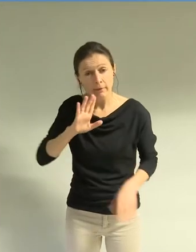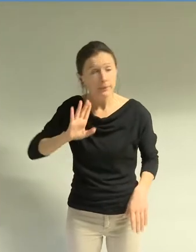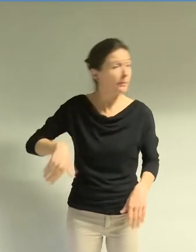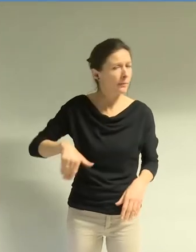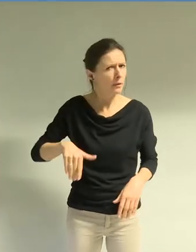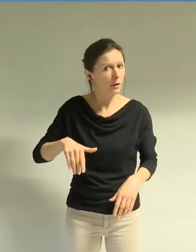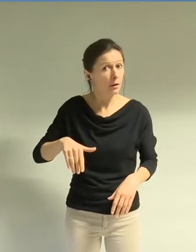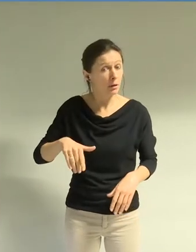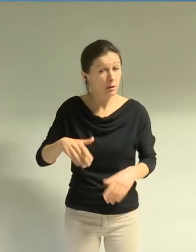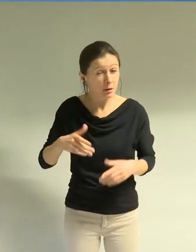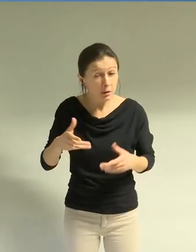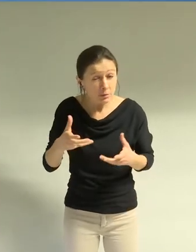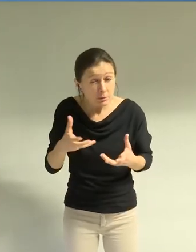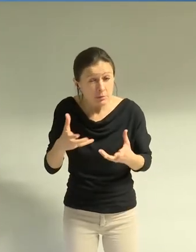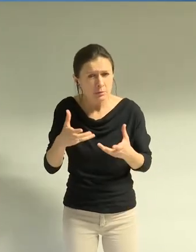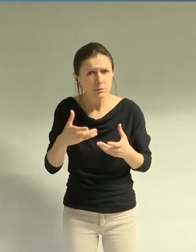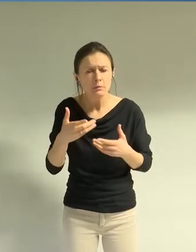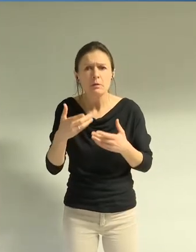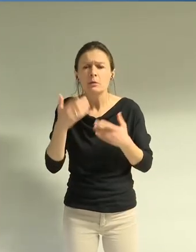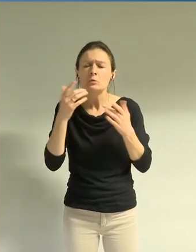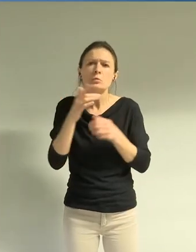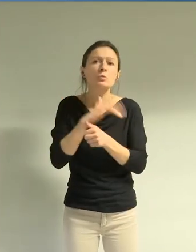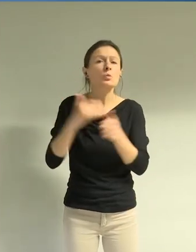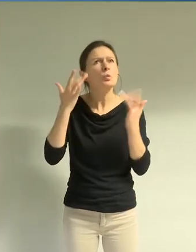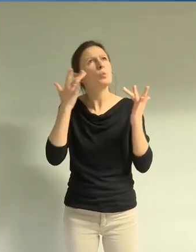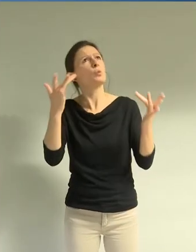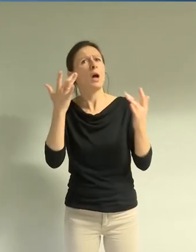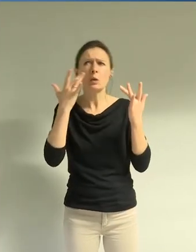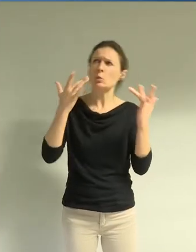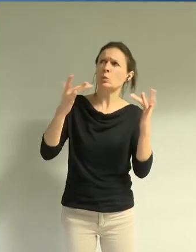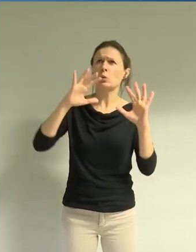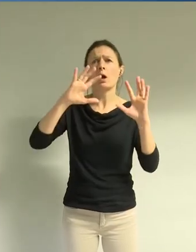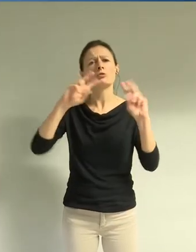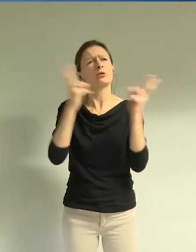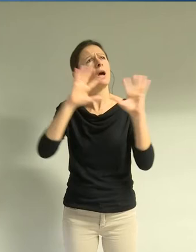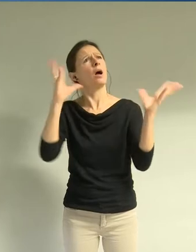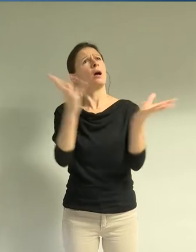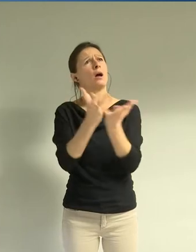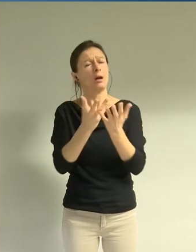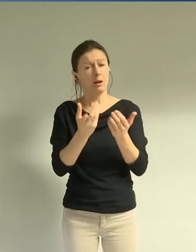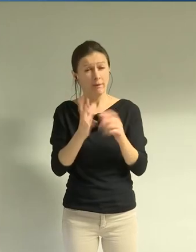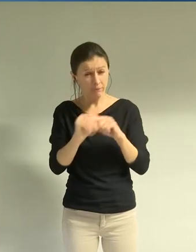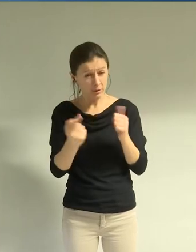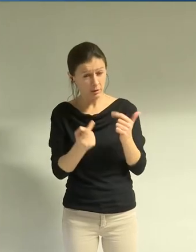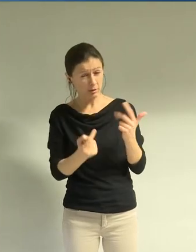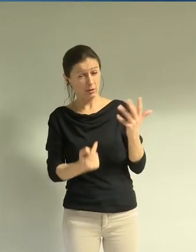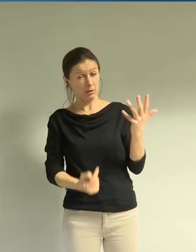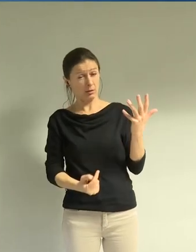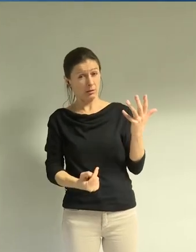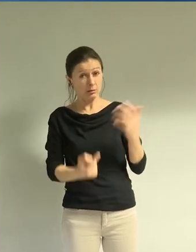voulait faire et que vous faites du socioculturel de la culture ne nous faites pas croire que vous serez la